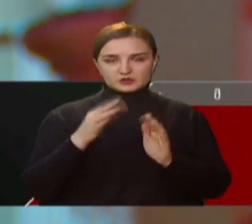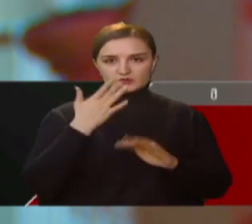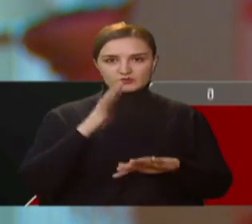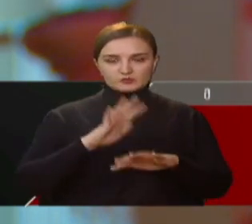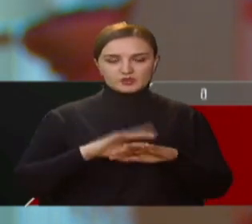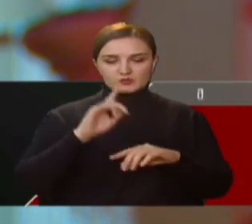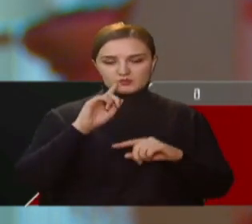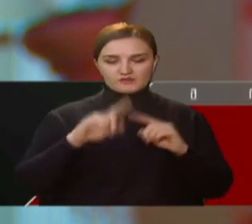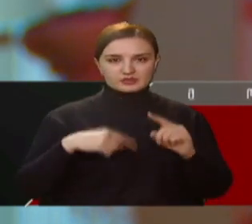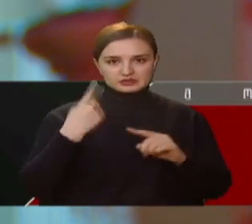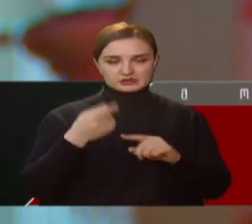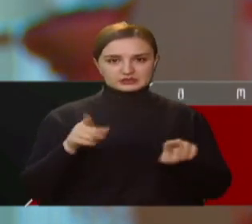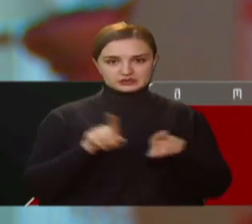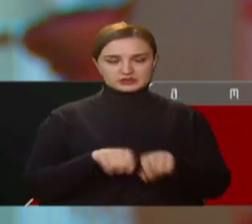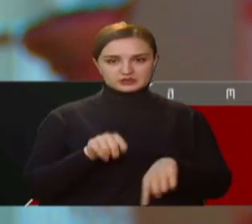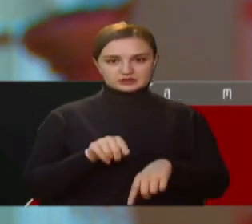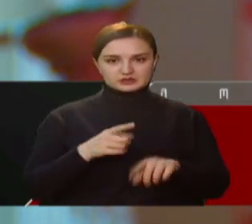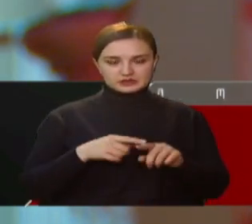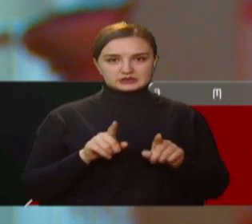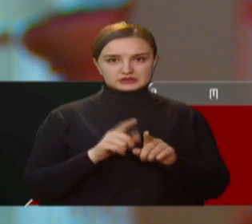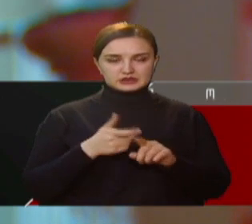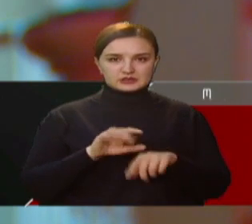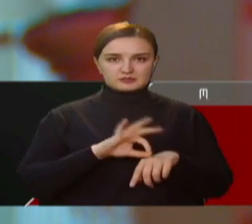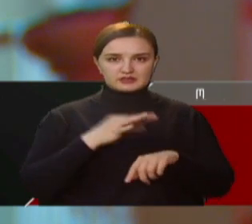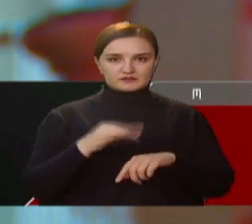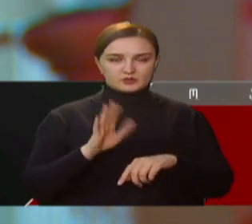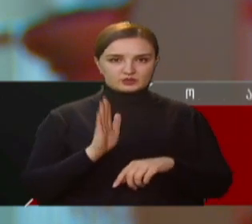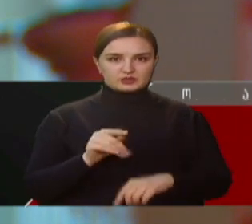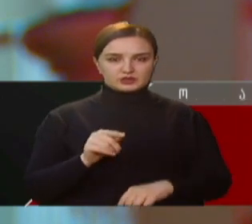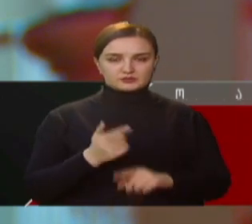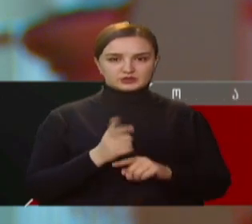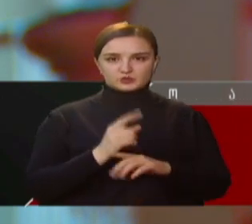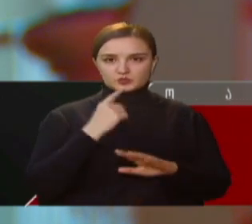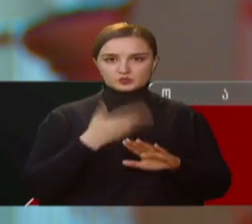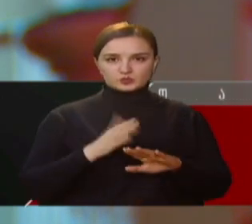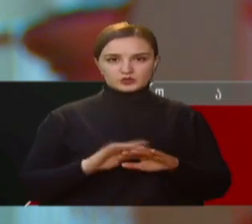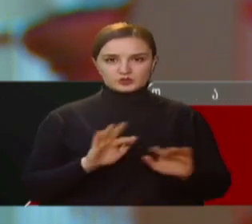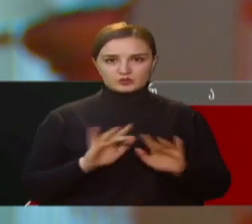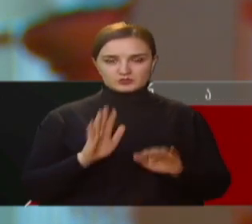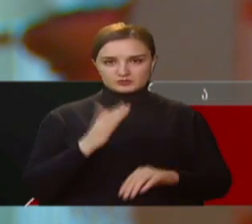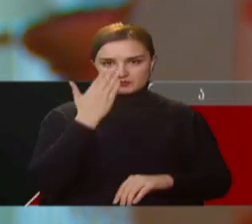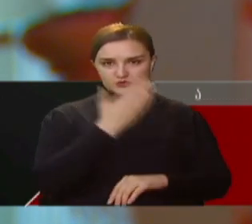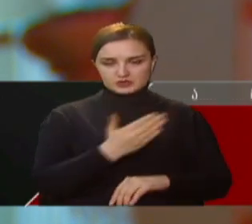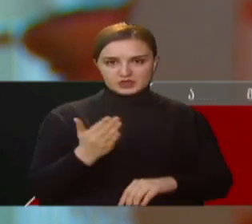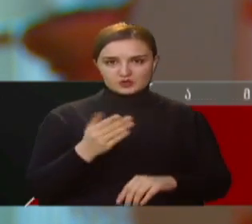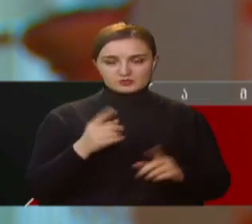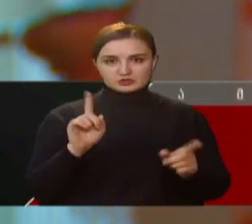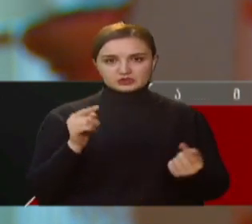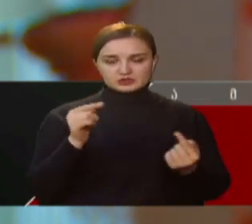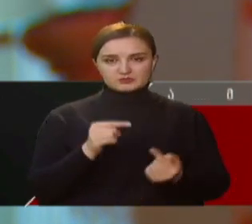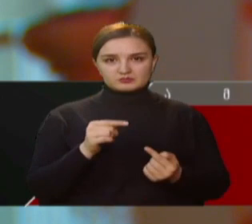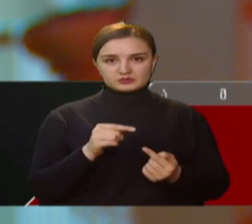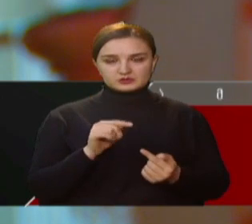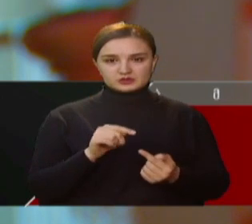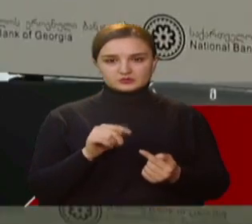banks momovatselsats ესეც საკმაოდ კივნეული იქნება და ძალიან რთულად იმოქმედებს მოსახლეობის ფართო ფენებზე. შესაბამისად,